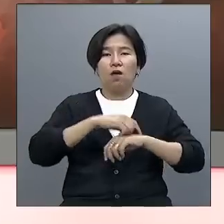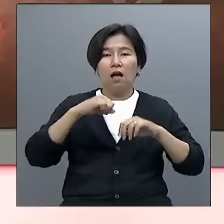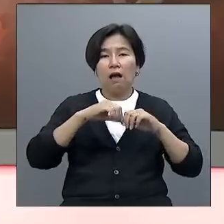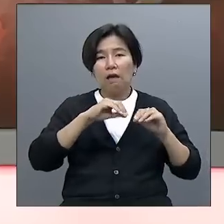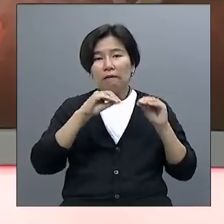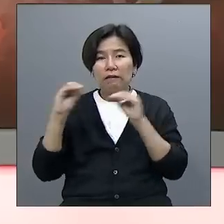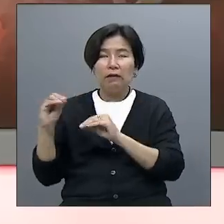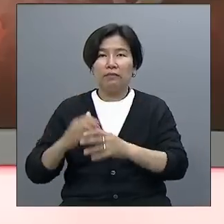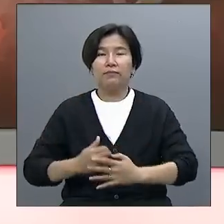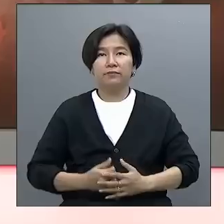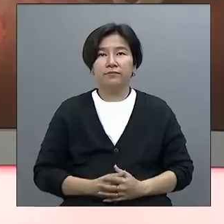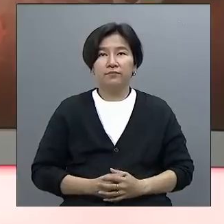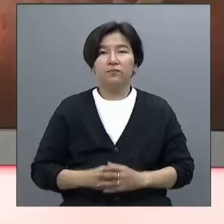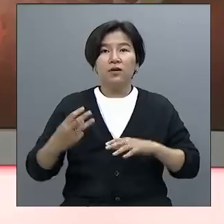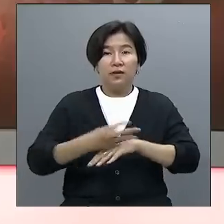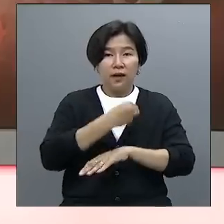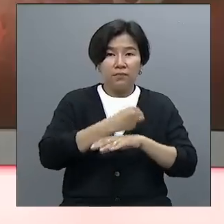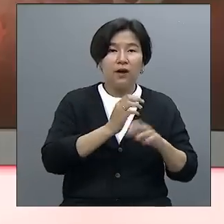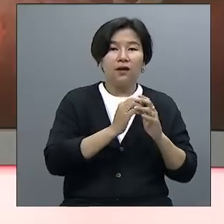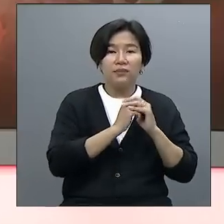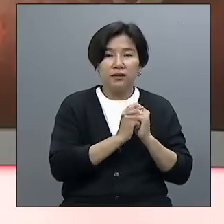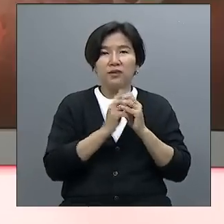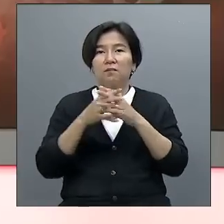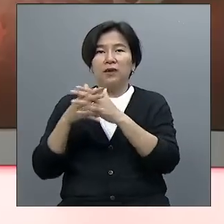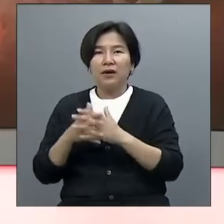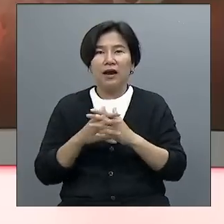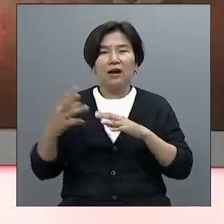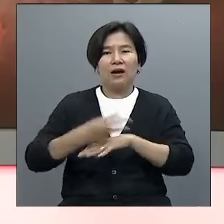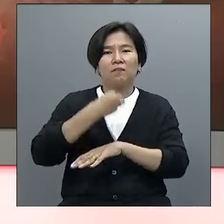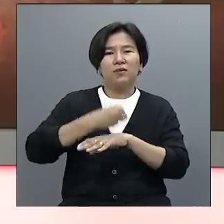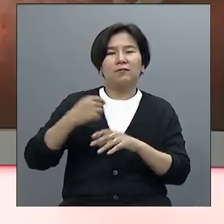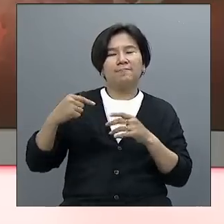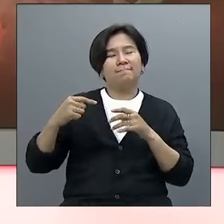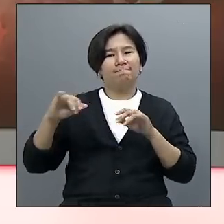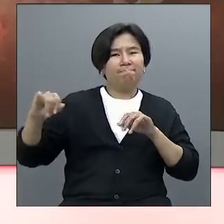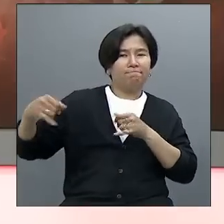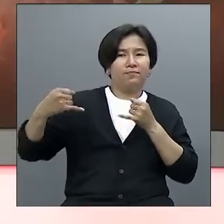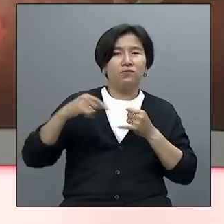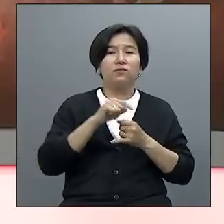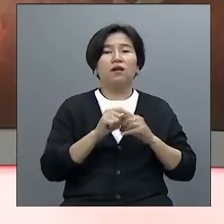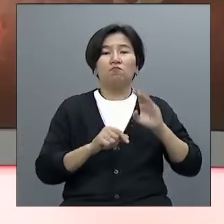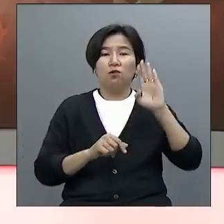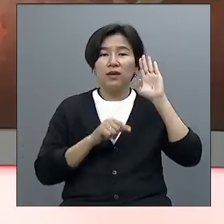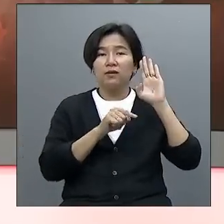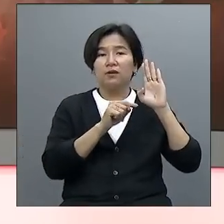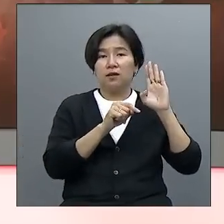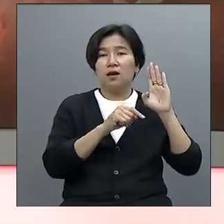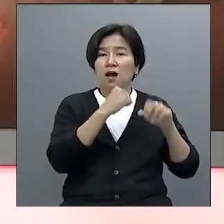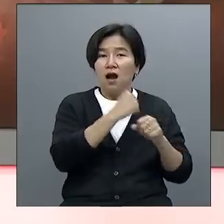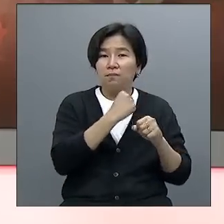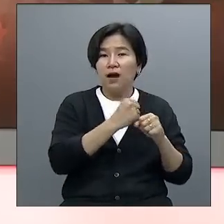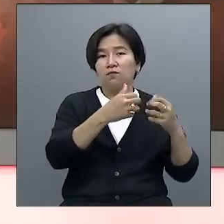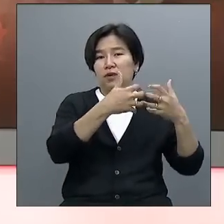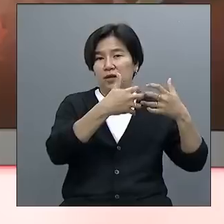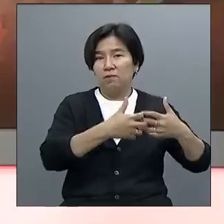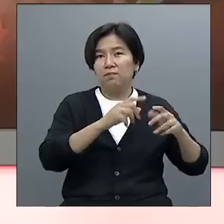แม้ในทางการเมืองสหรัฐและจีนจะไม่ค่อยกินเส้นกันสักเท่าไหร่นะคะแต่ภาคธุรกิจคือหัวใจสำคัญที่ช่วยประสาน